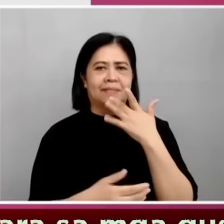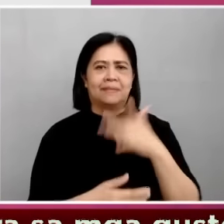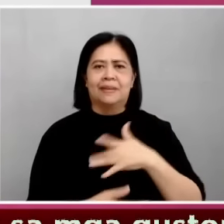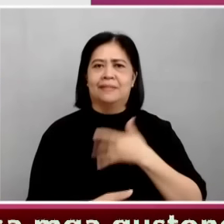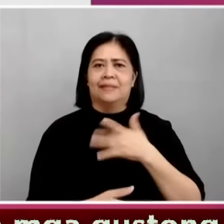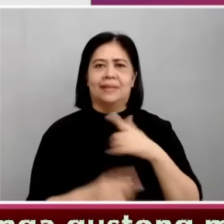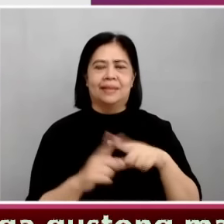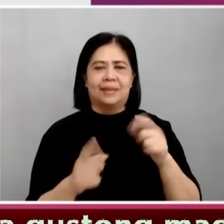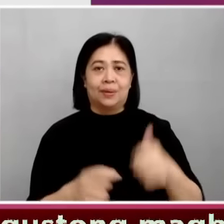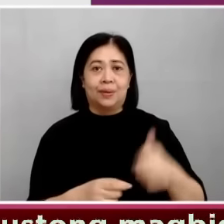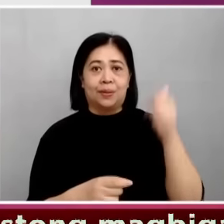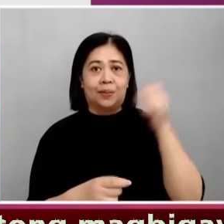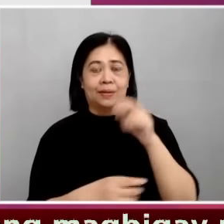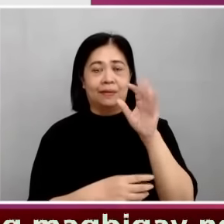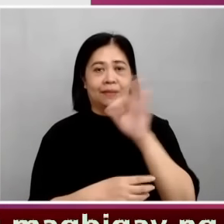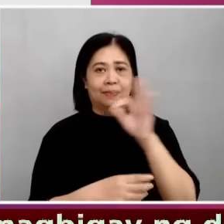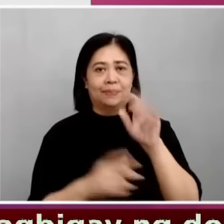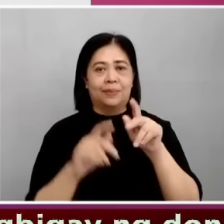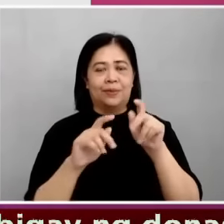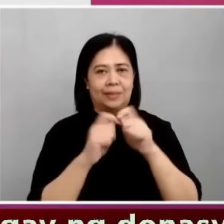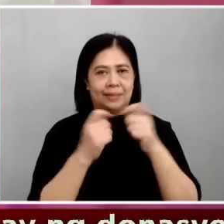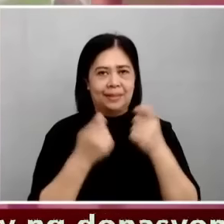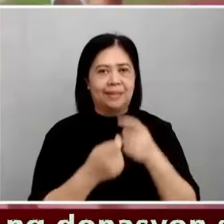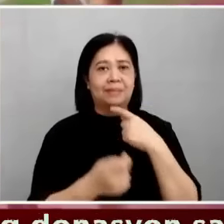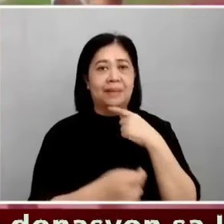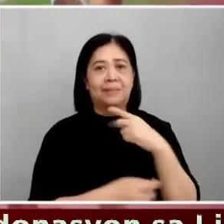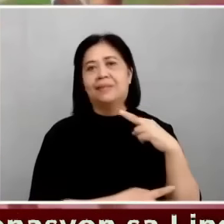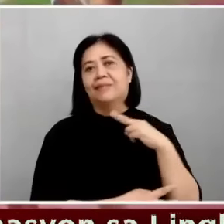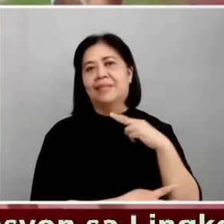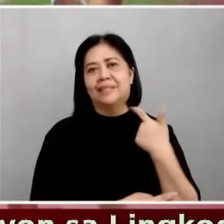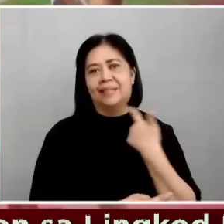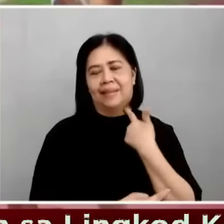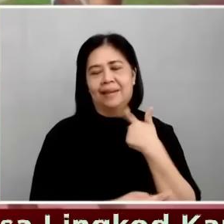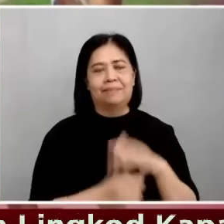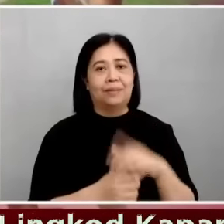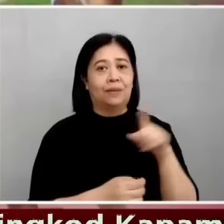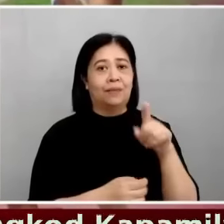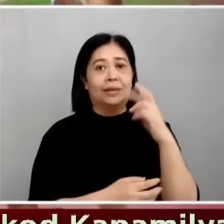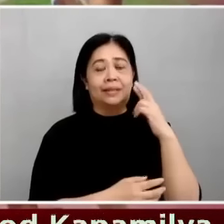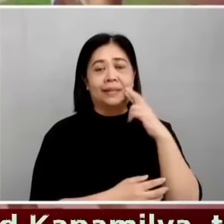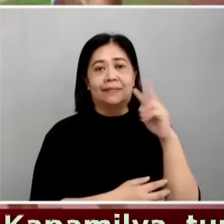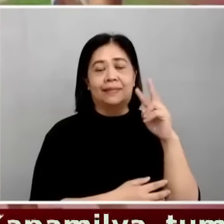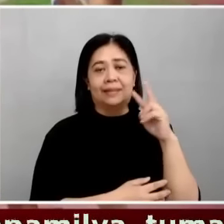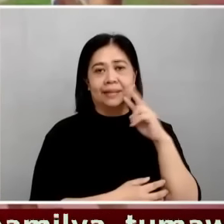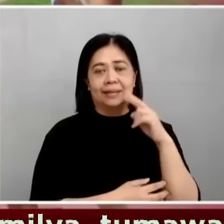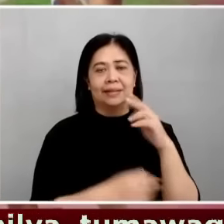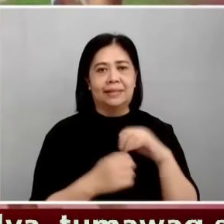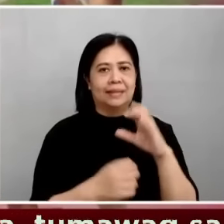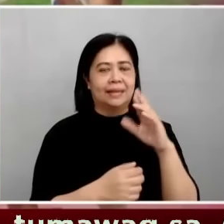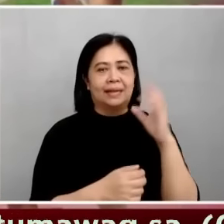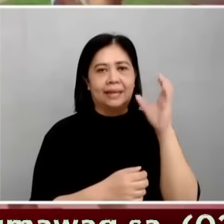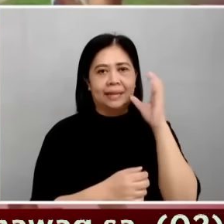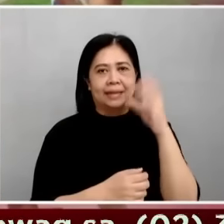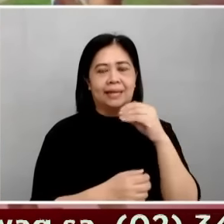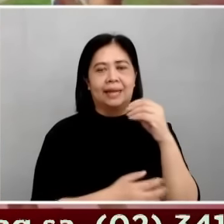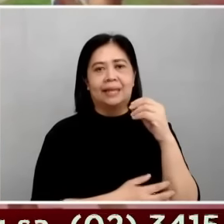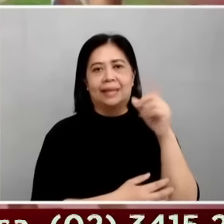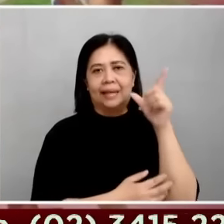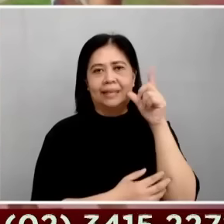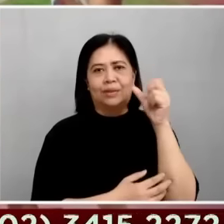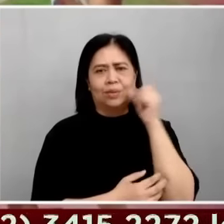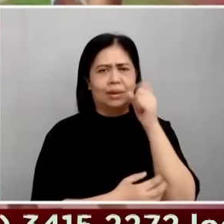ang panalo ng Philippine team ayon kay Vice Ganda. Para kina Regine Velasquez Alcacid, Karil at Lea Salonga, hindi